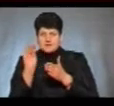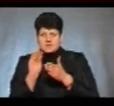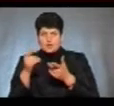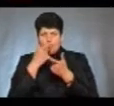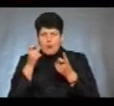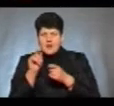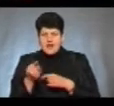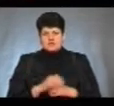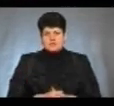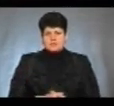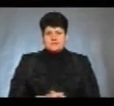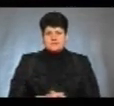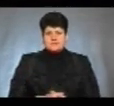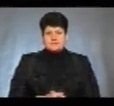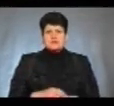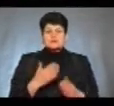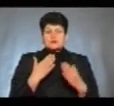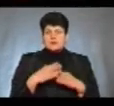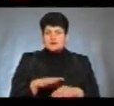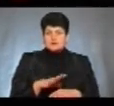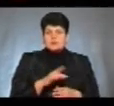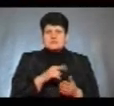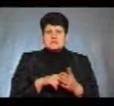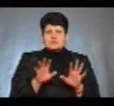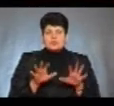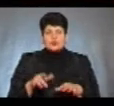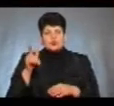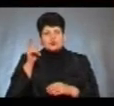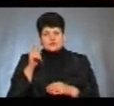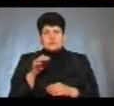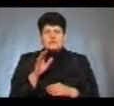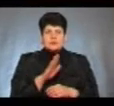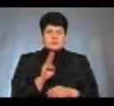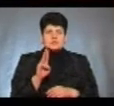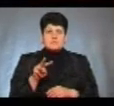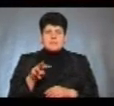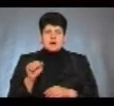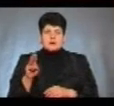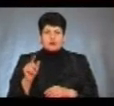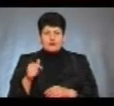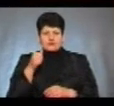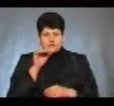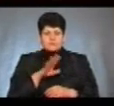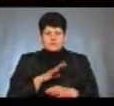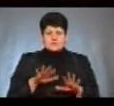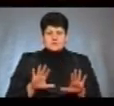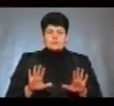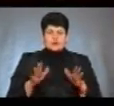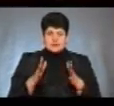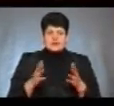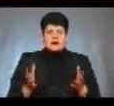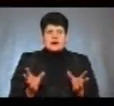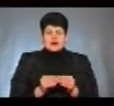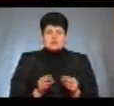попередження. Ми поспілкувалися з міським головою Чорткова Володимиром Шматьком. Вчора він був на місці події разом з рятувальниками